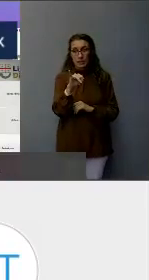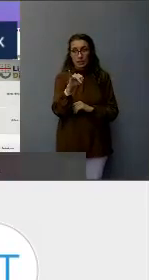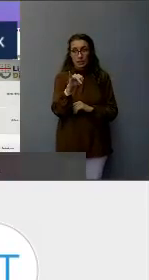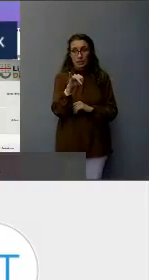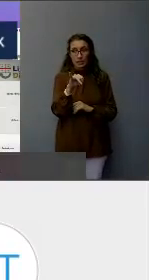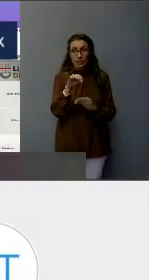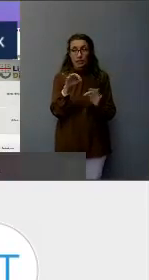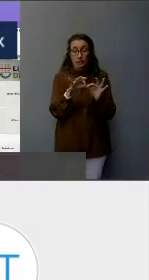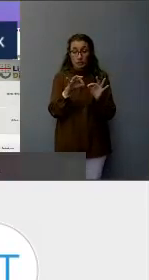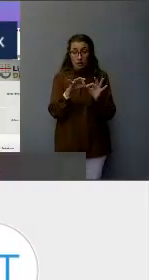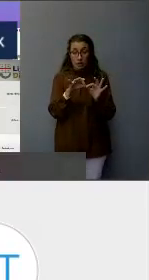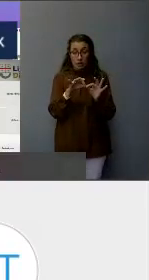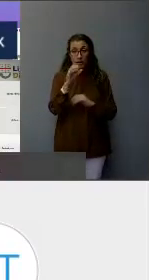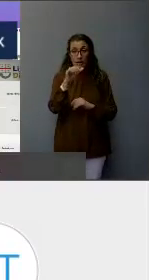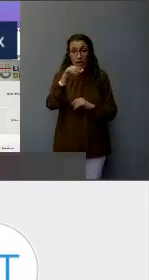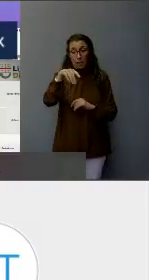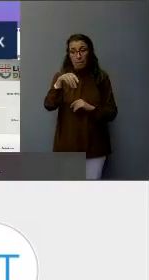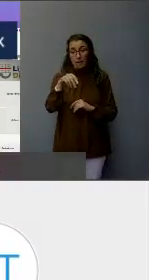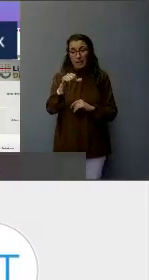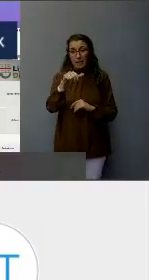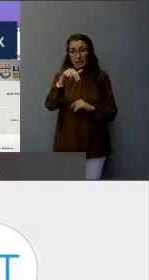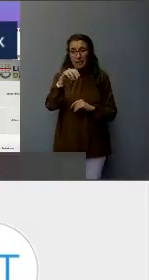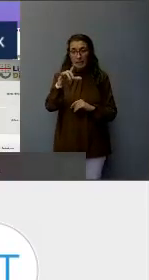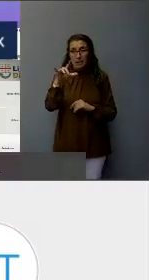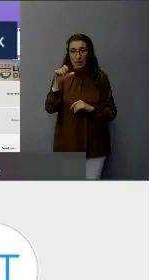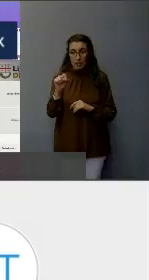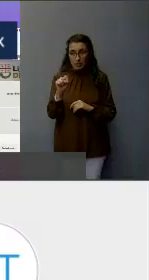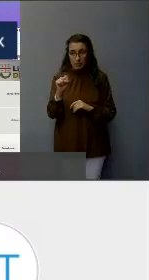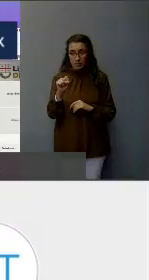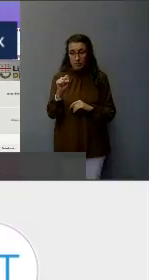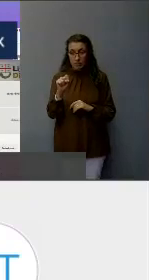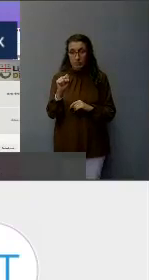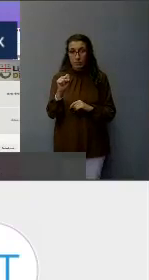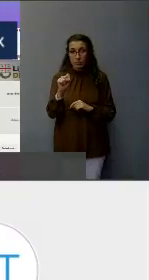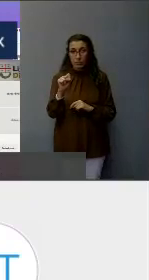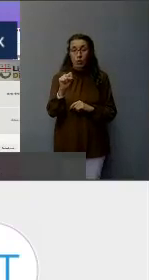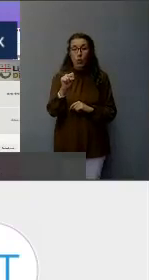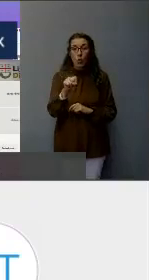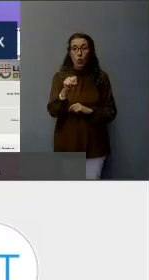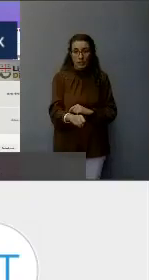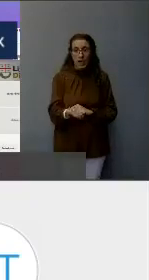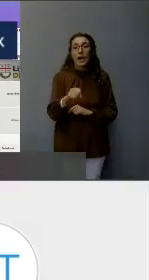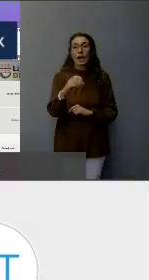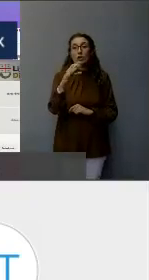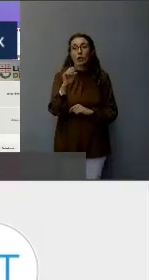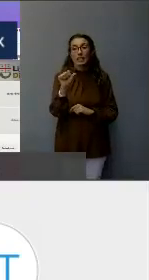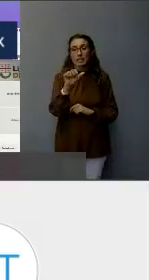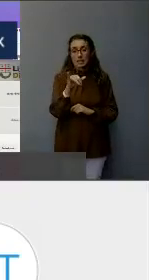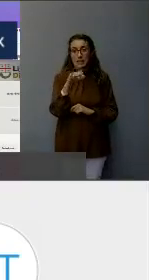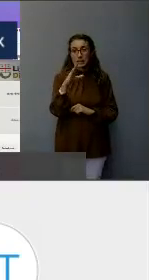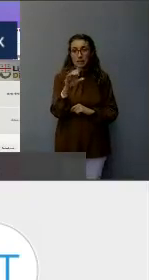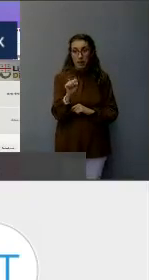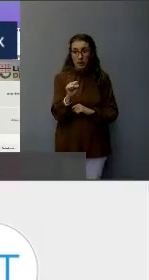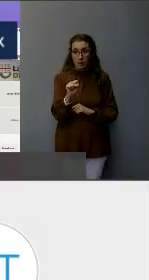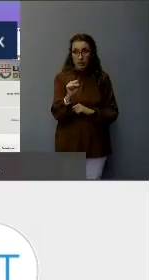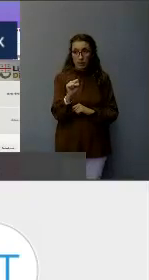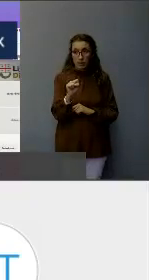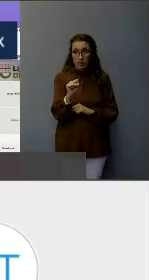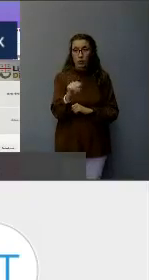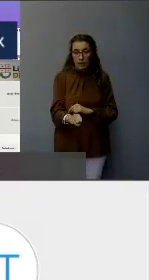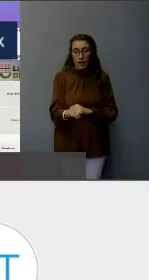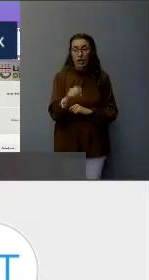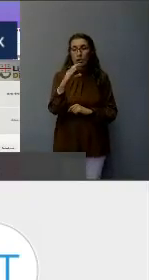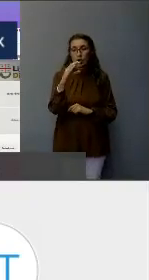e volere consigliere campanella proc il consigliere cassiba contrario